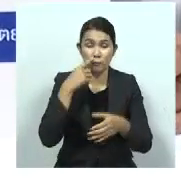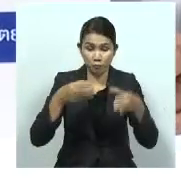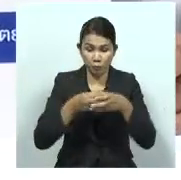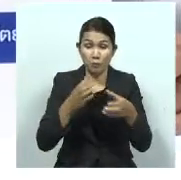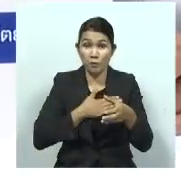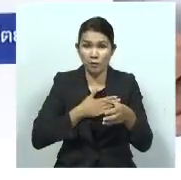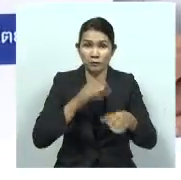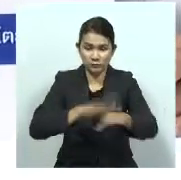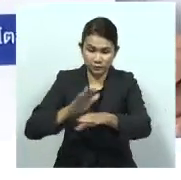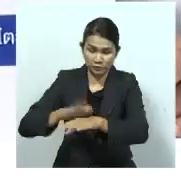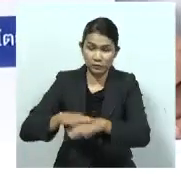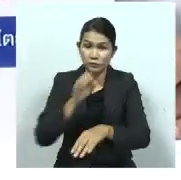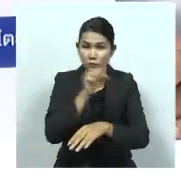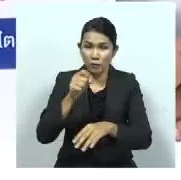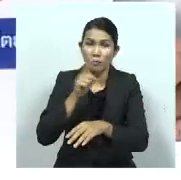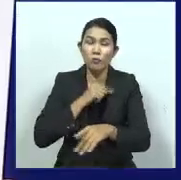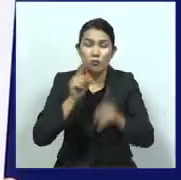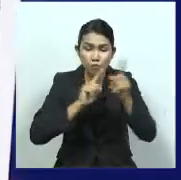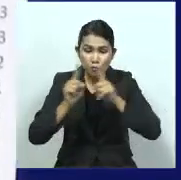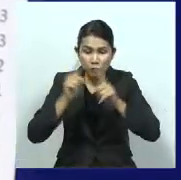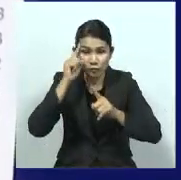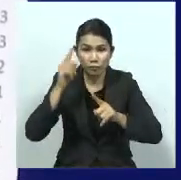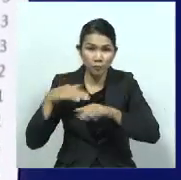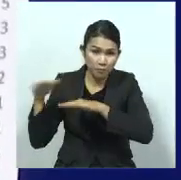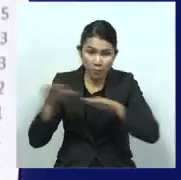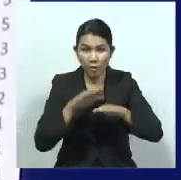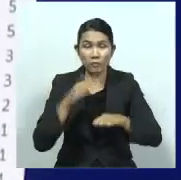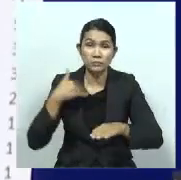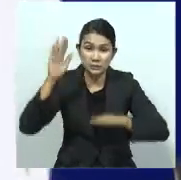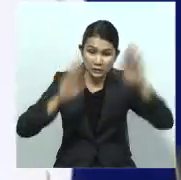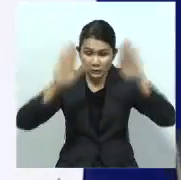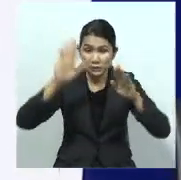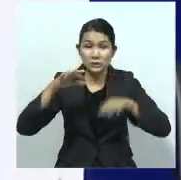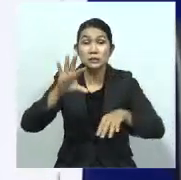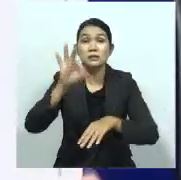เรียกประชุมส.ส.เพื่อเตรียมพร้อมในวันโหวตเลือกนายกรัฐมนตรีโดย